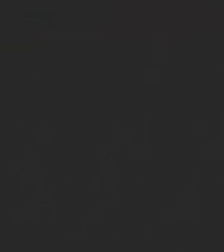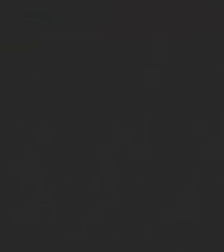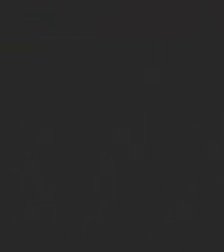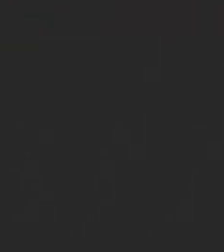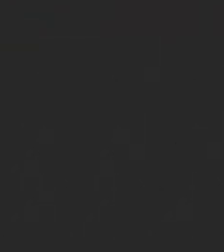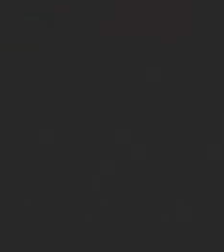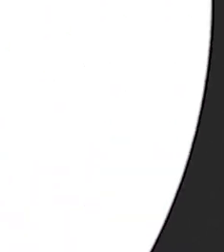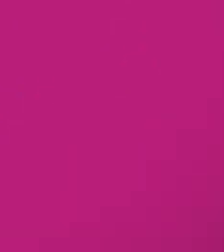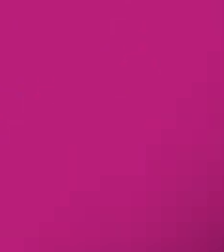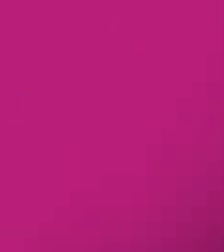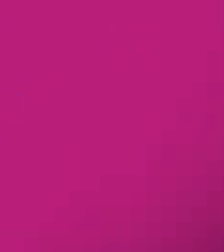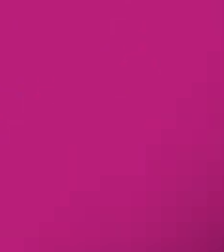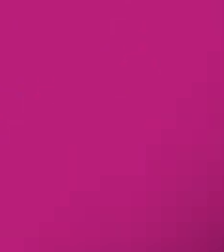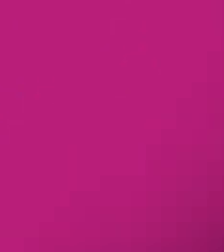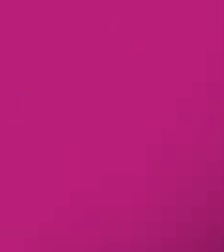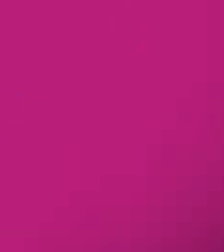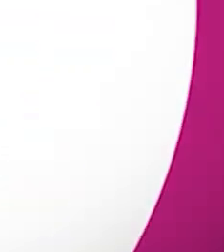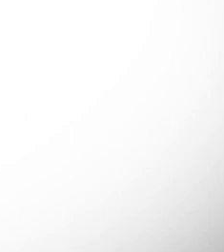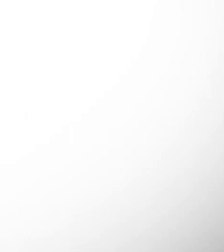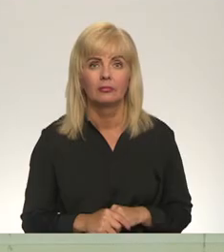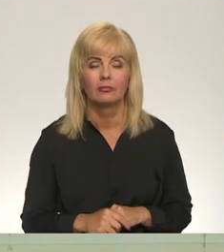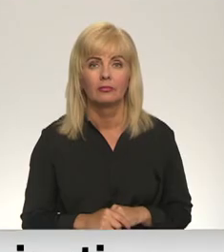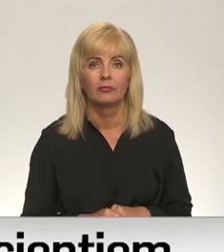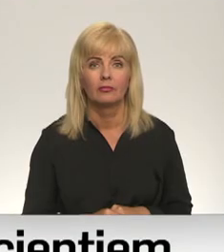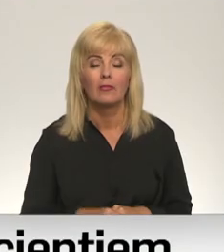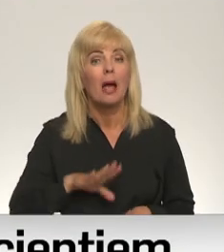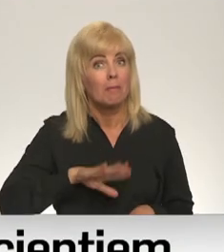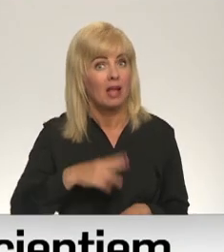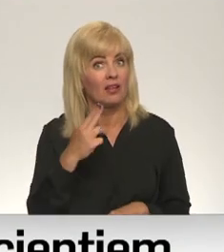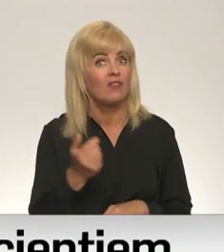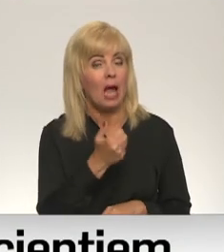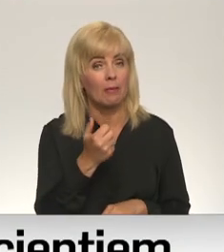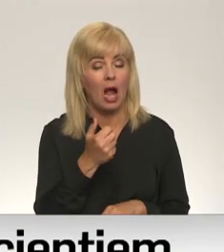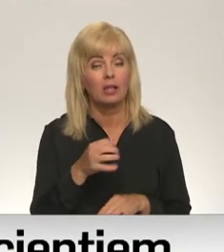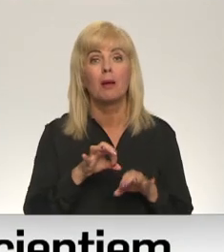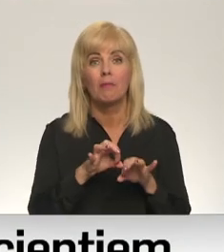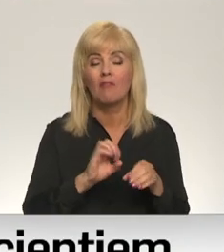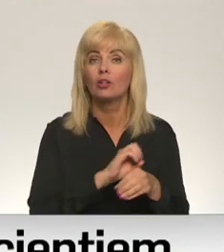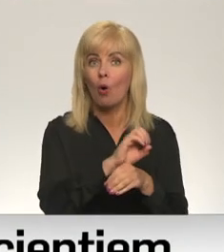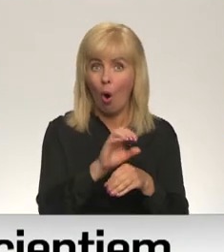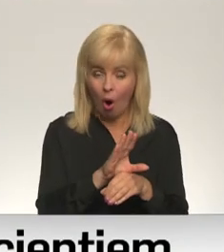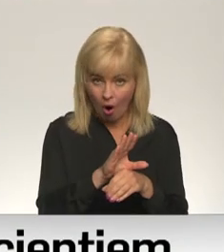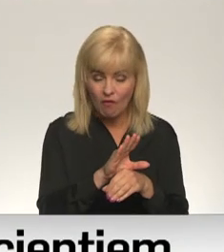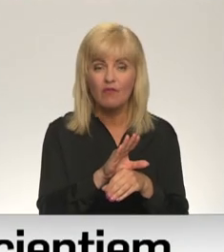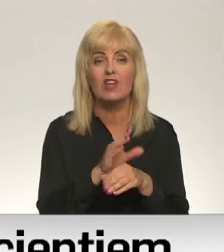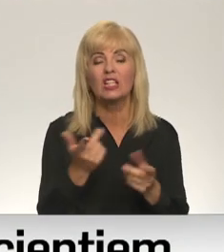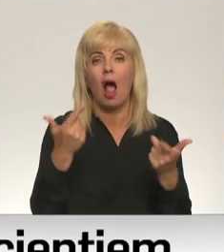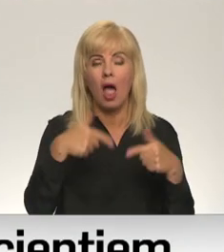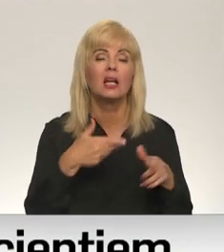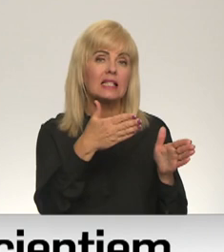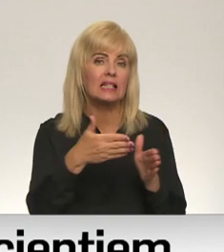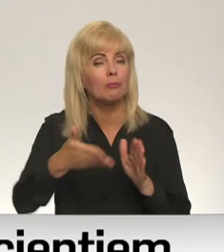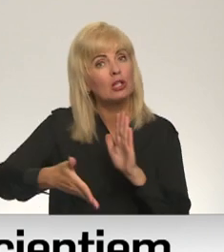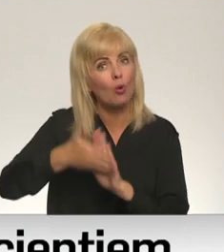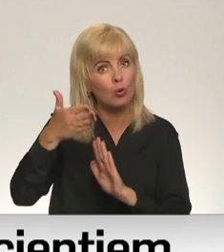Re, viss ēters ir te! Pēc diviem gadiem, kas pavadīti COVID-19 realitātē, slimnīcām